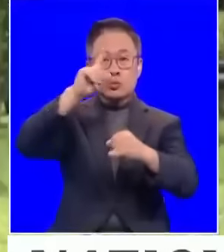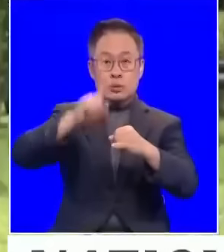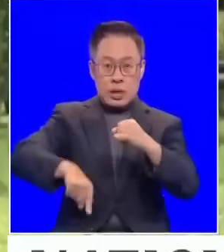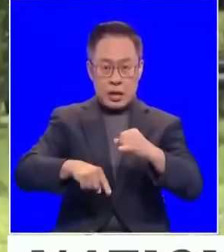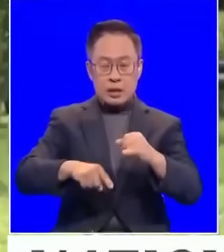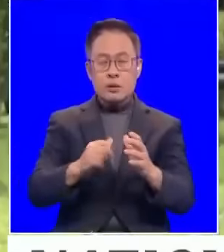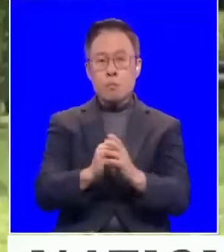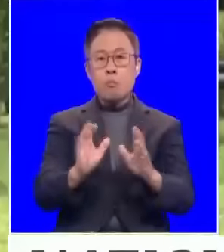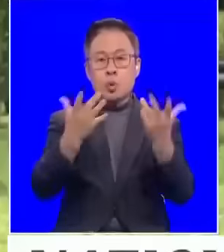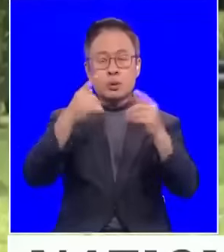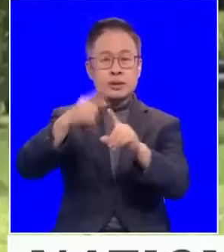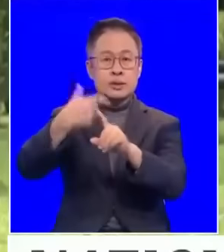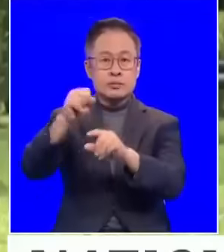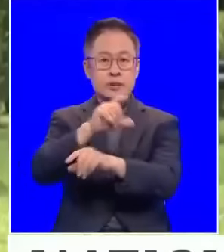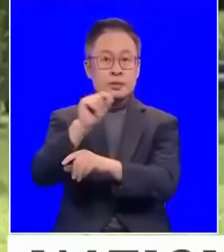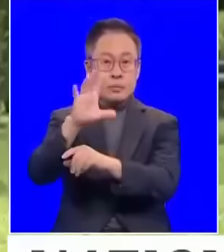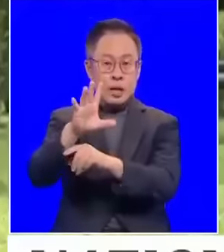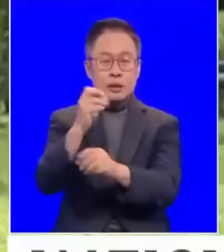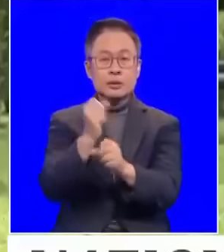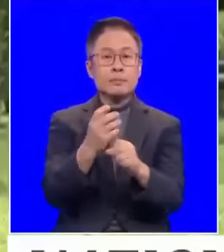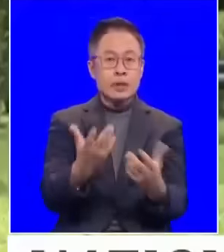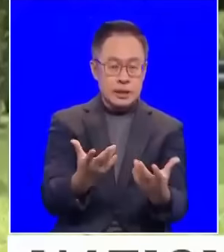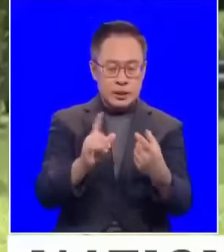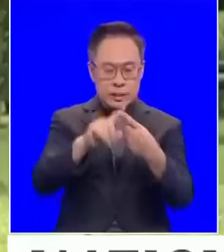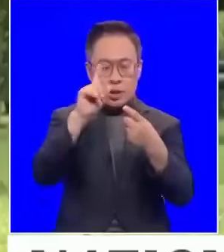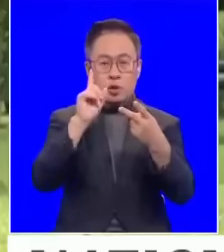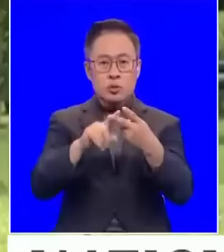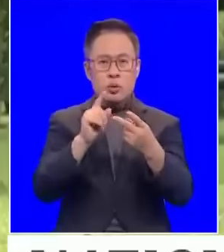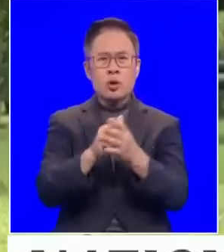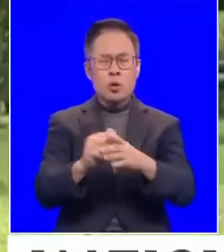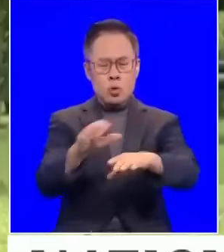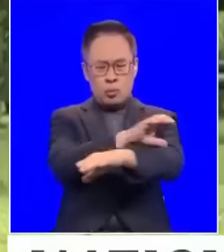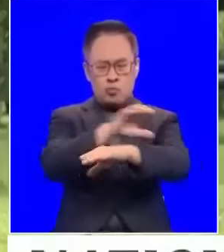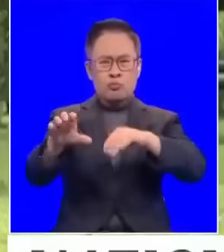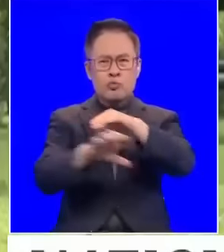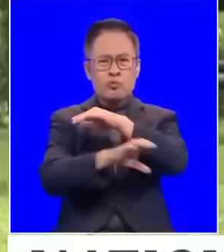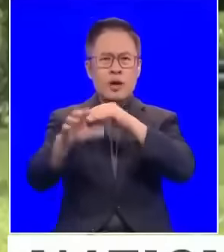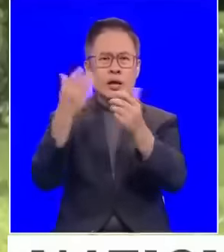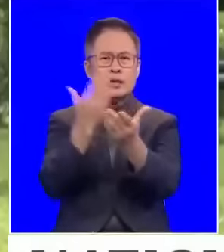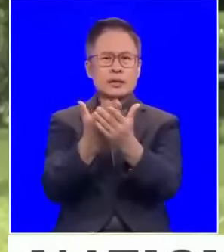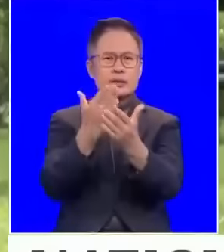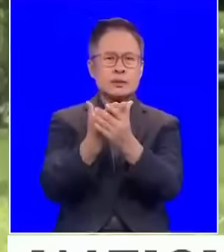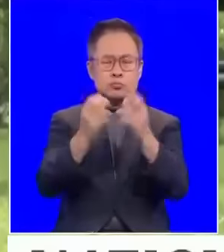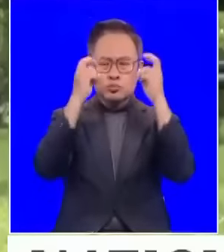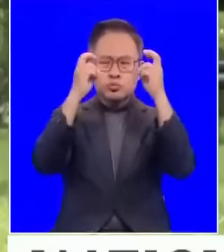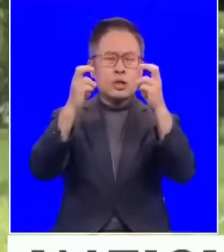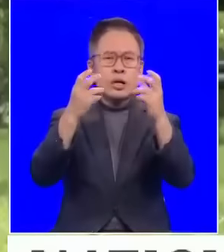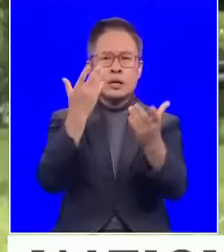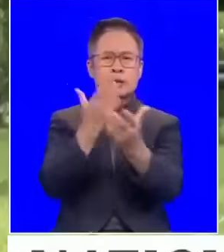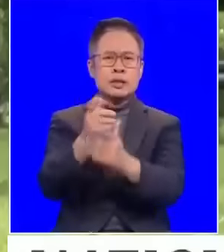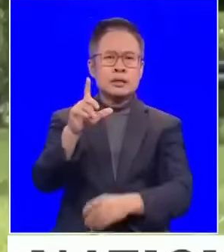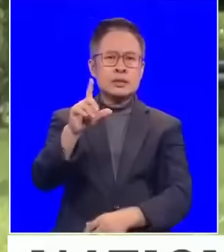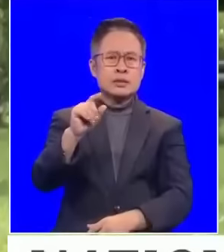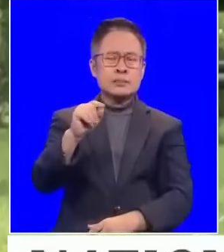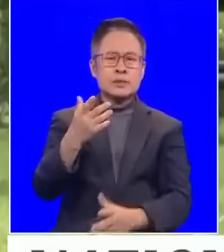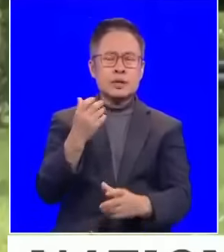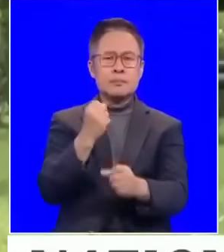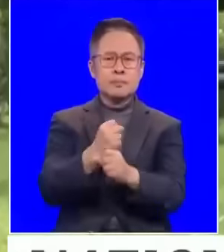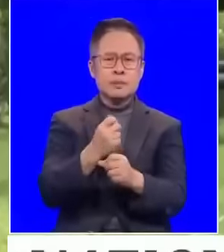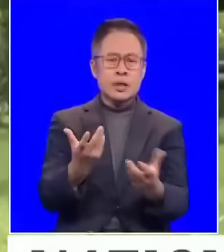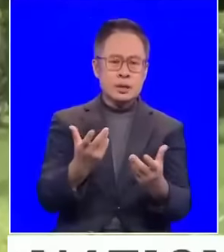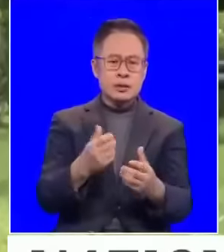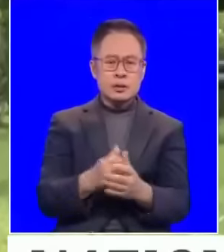การเก็บค่าผ่านทางในเขตเมืองตามแนวรถไฟฟ้า 40-50 บาทเนี่ยรัฐมนตรีว่าการกระทรวงคมนาคมก็ยันแล้วค่ะว่าเรื่องนี้ยังคงเป็นเ